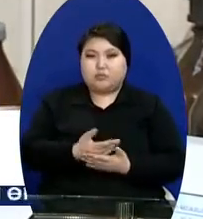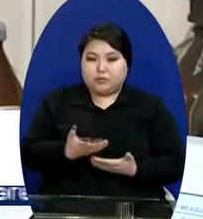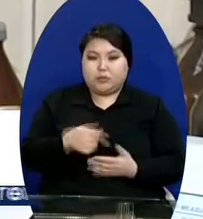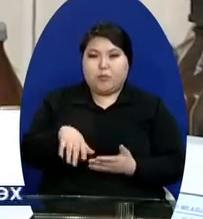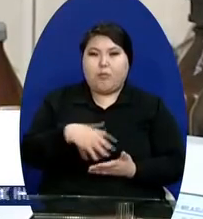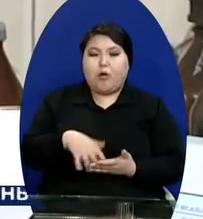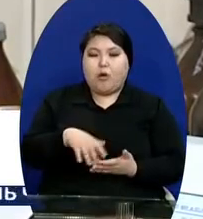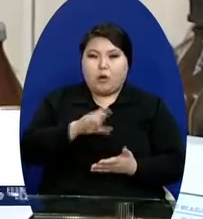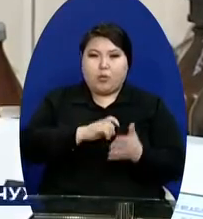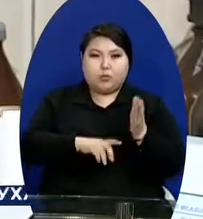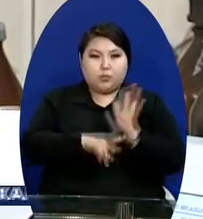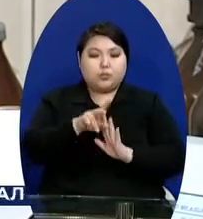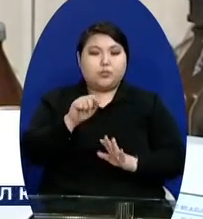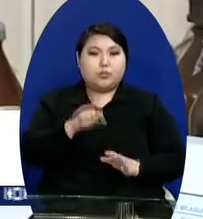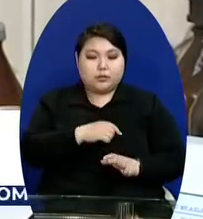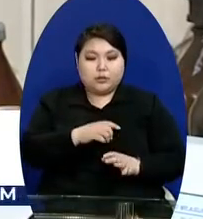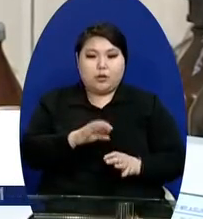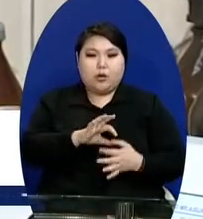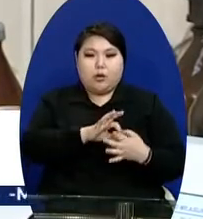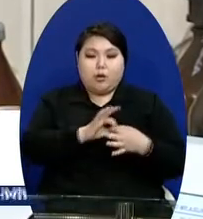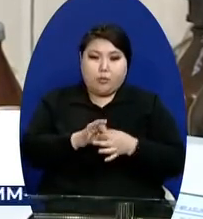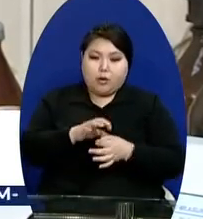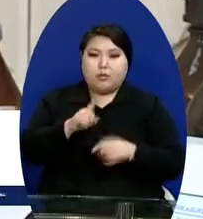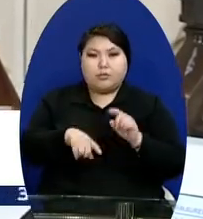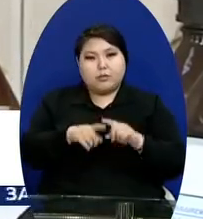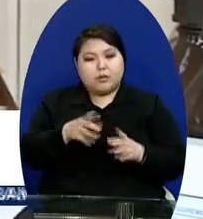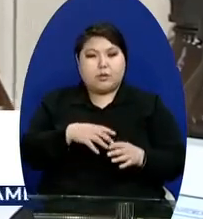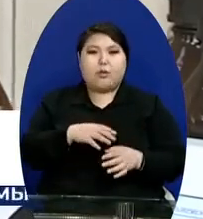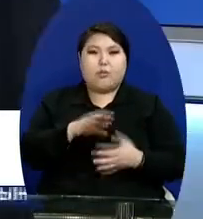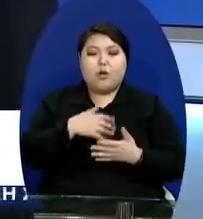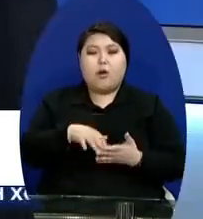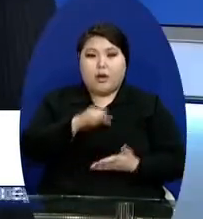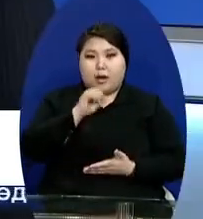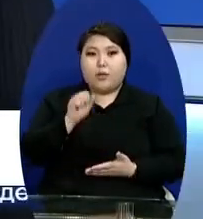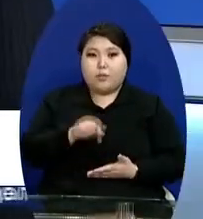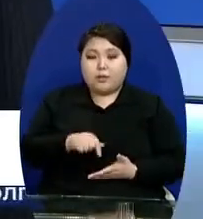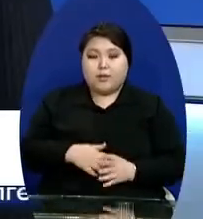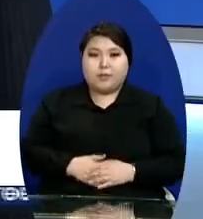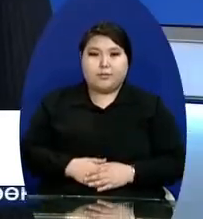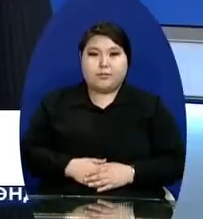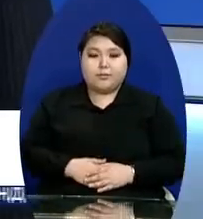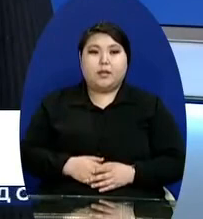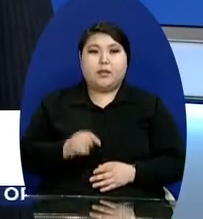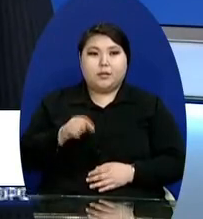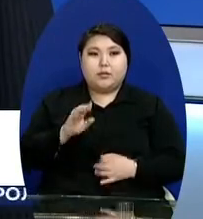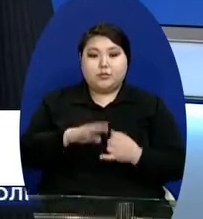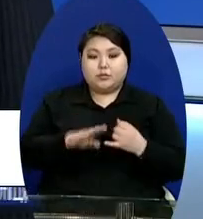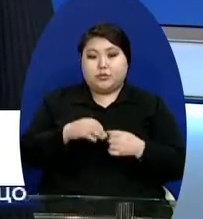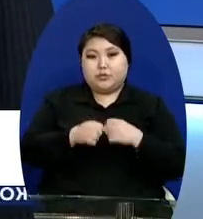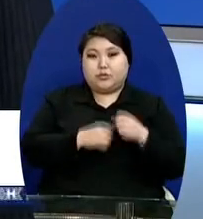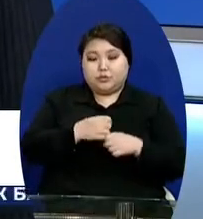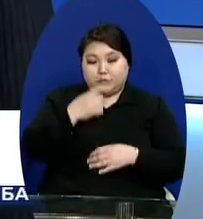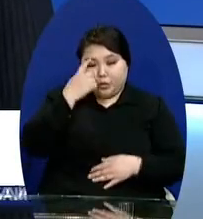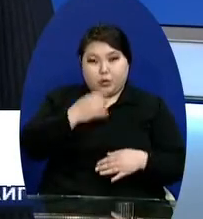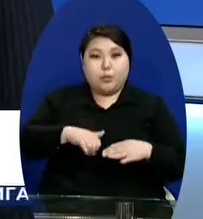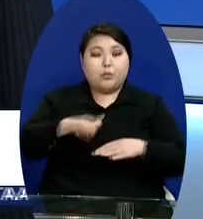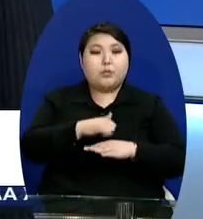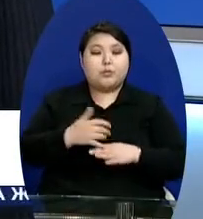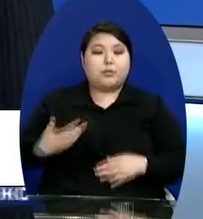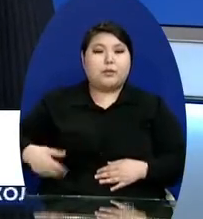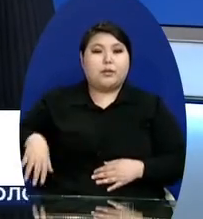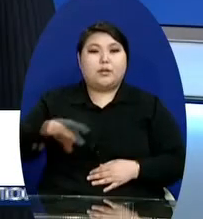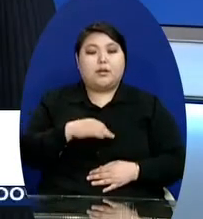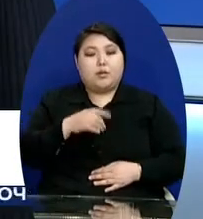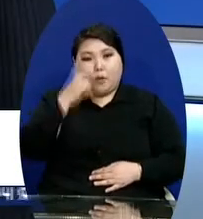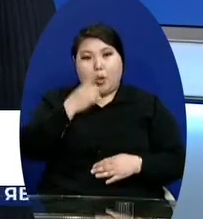энэ бохирдлын их өсөрүүдээс шалтгаалаад янз бүрийн байдлаар бохирдж байгаа юм асуудал байгаа. Ялангуяа сүүлийн жилүүдэд Монгол орондоо бид за